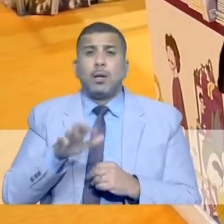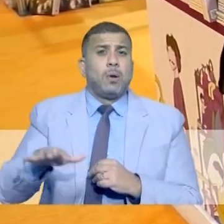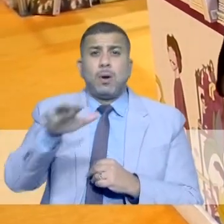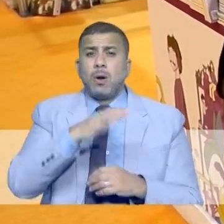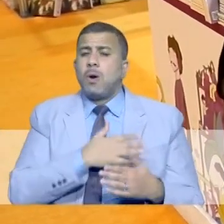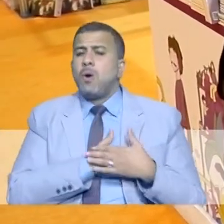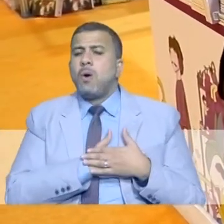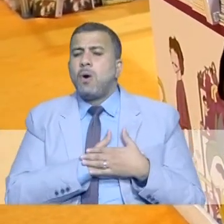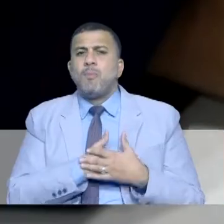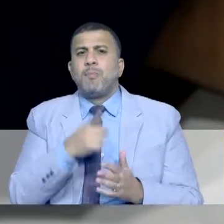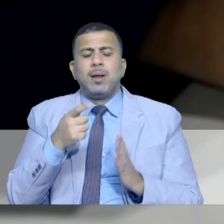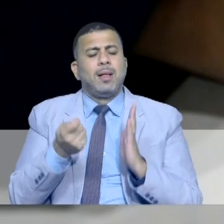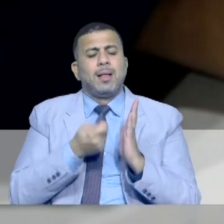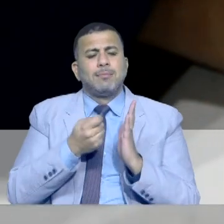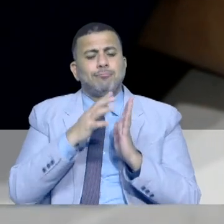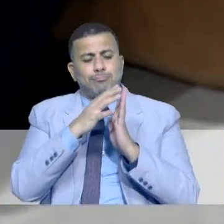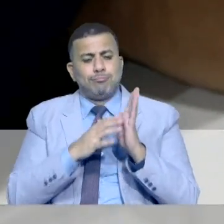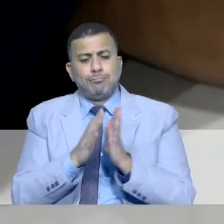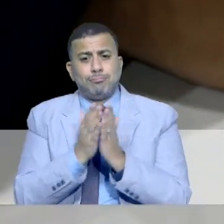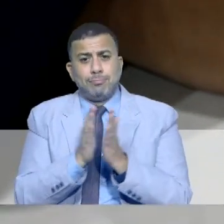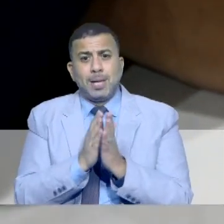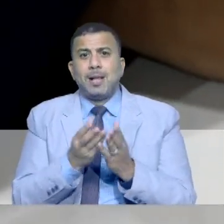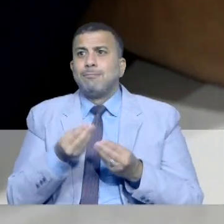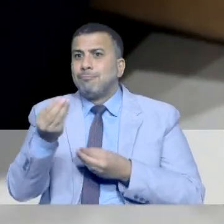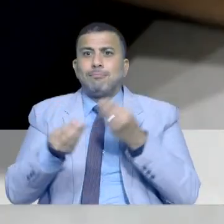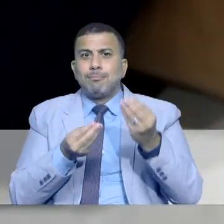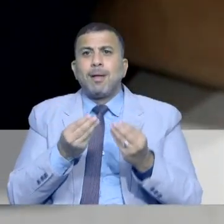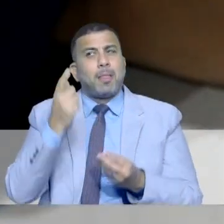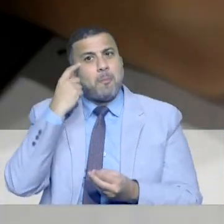عن حبه للكاتب عبر اقتنائه لكتاب المبدع.